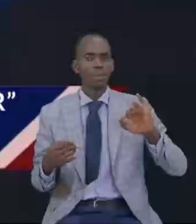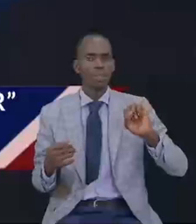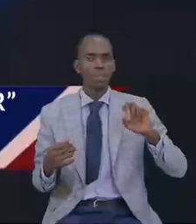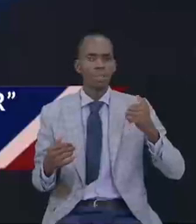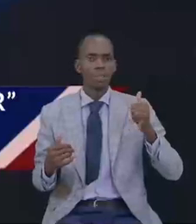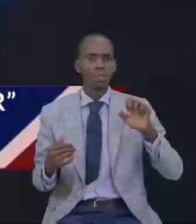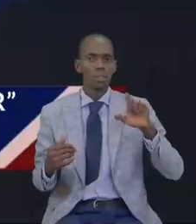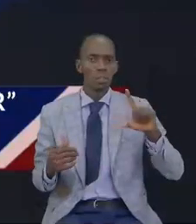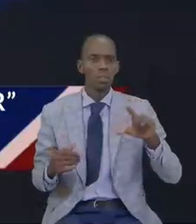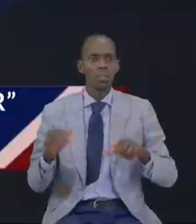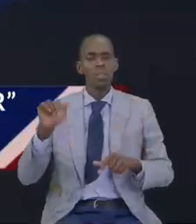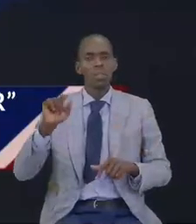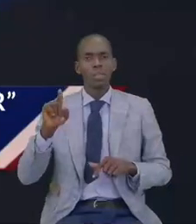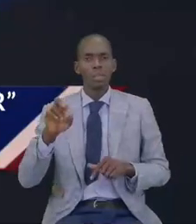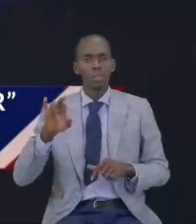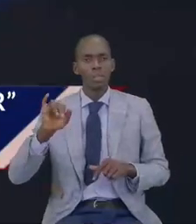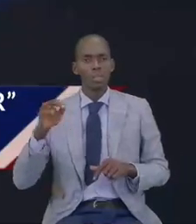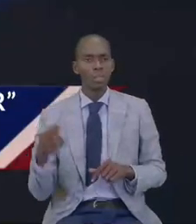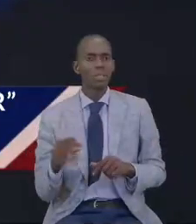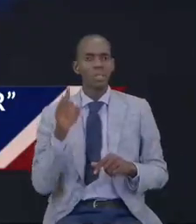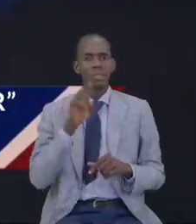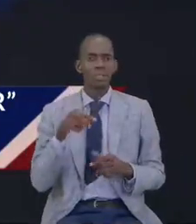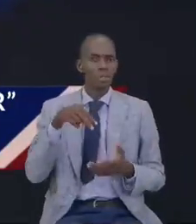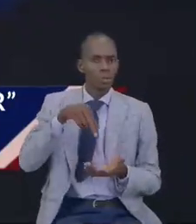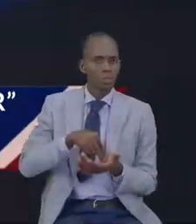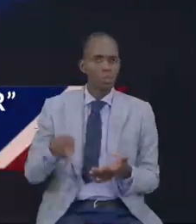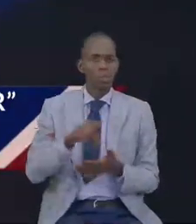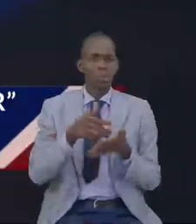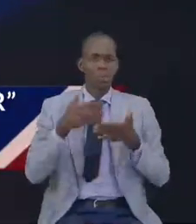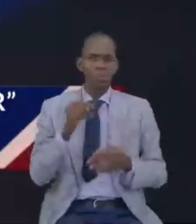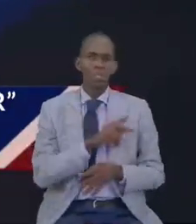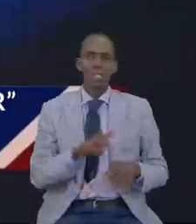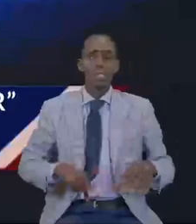admis au service du roi. Tu tiendras